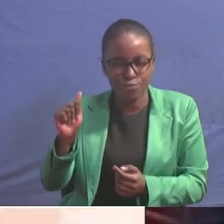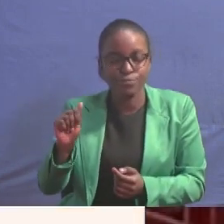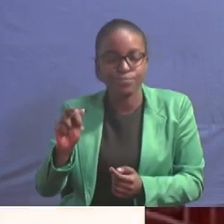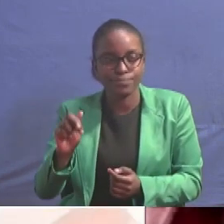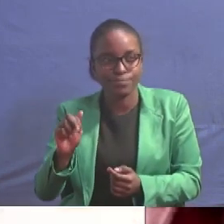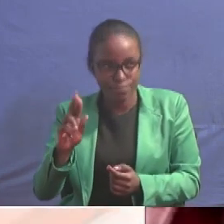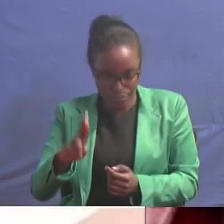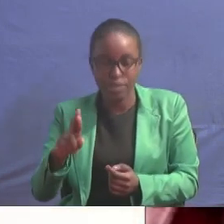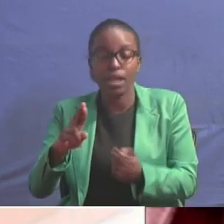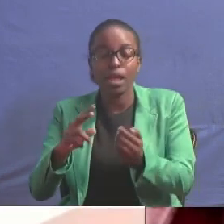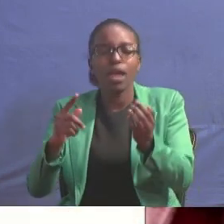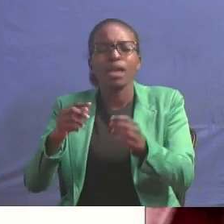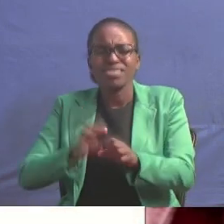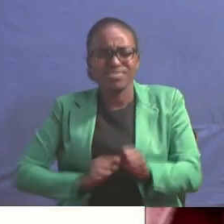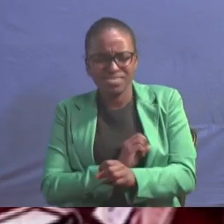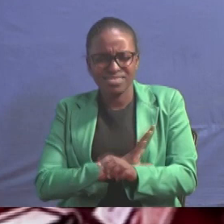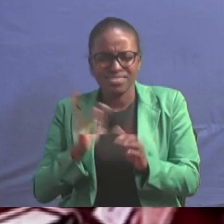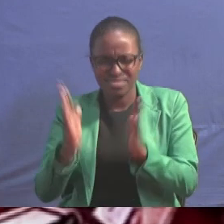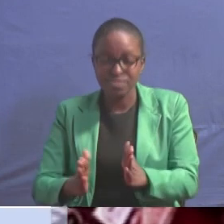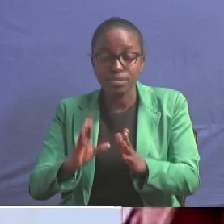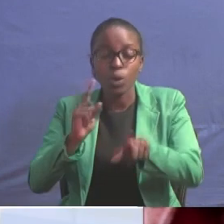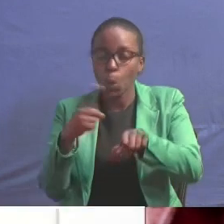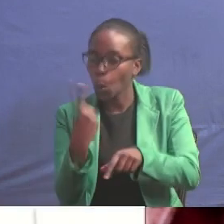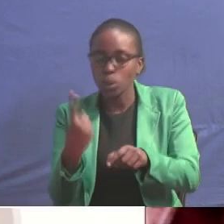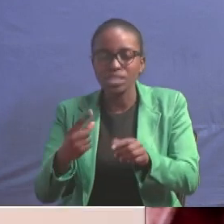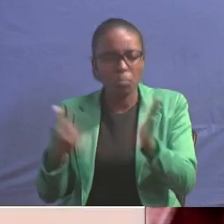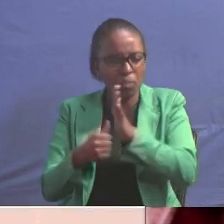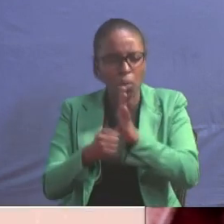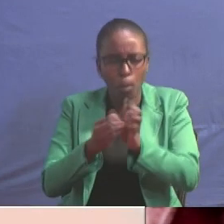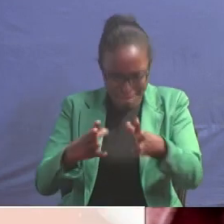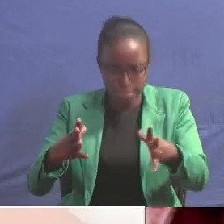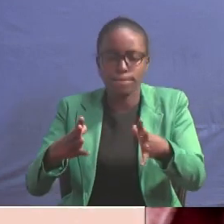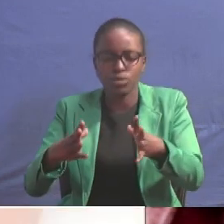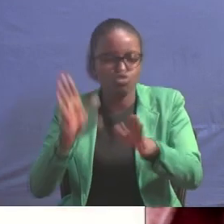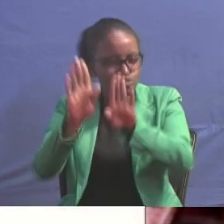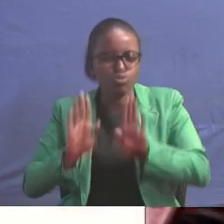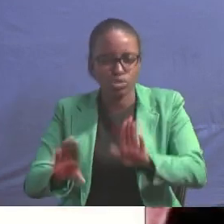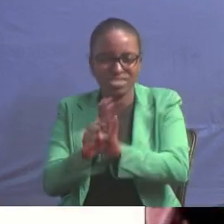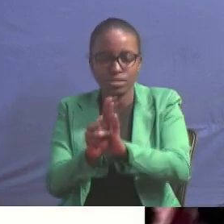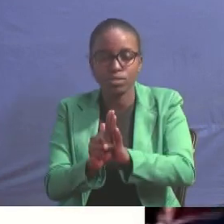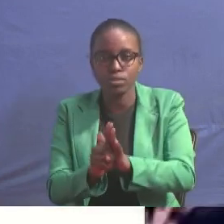kesi hii ni mwafaka zaidi, akisema ni kesi kubwa na muhimu zaidi.